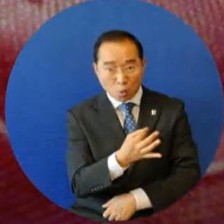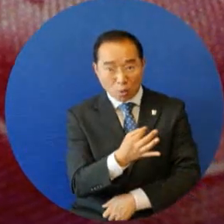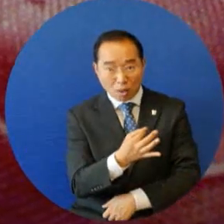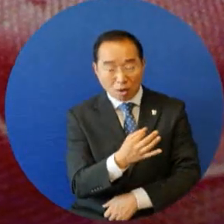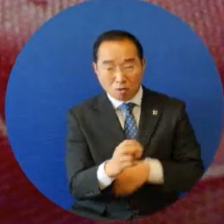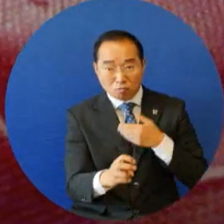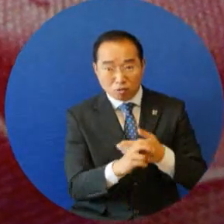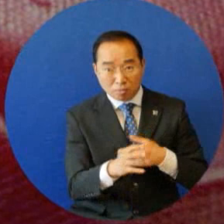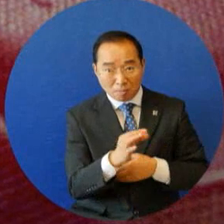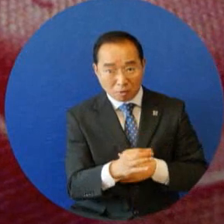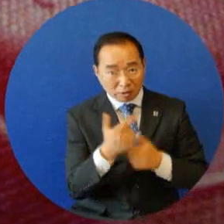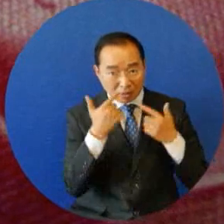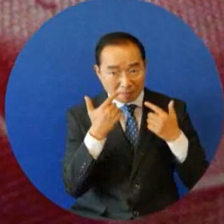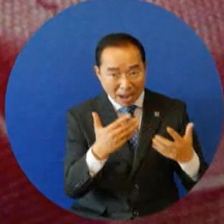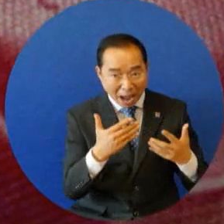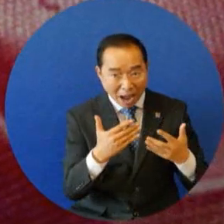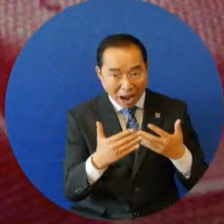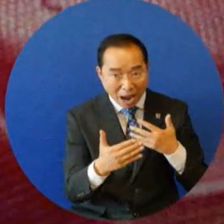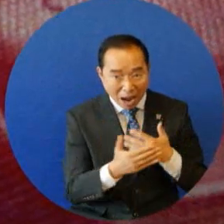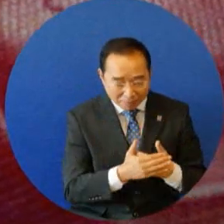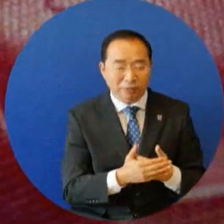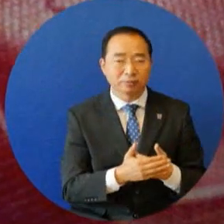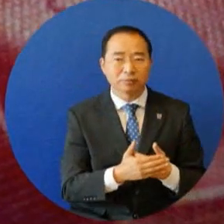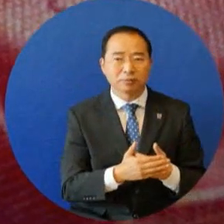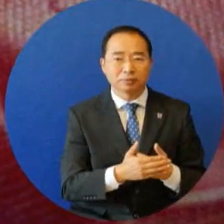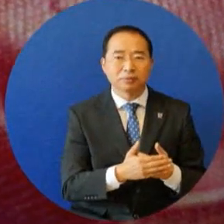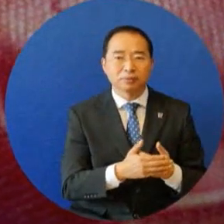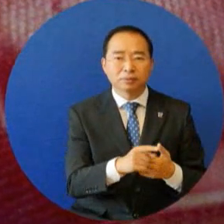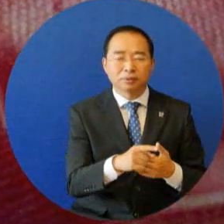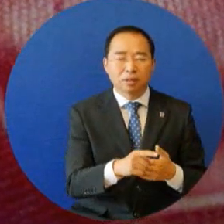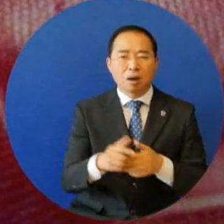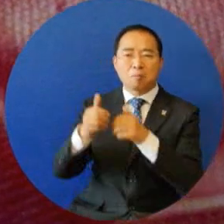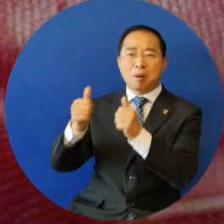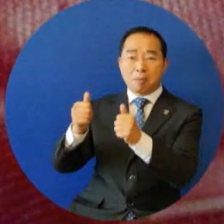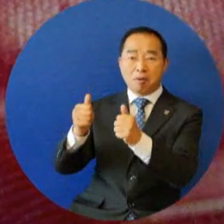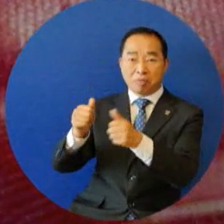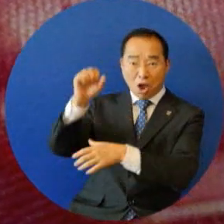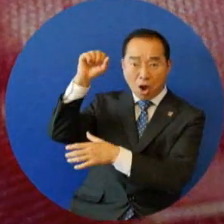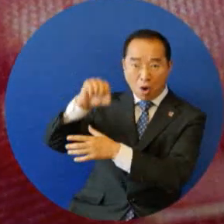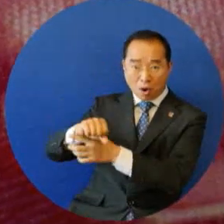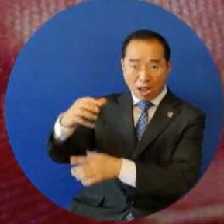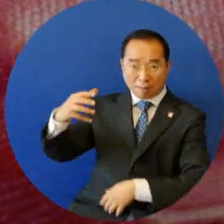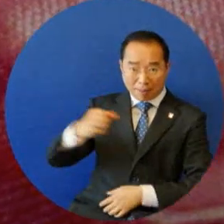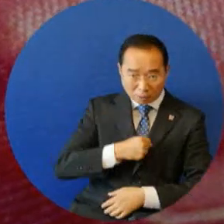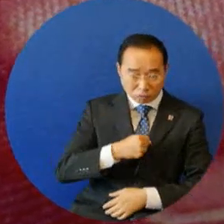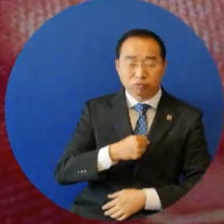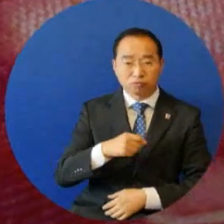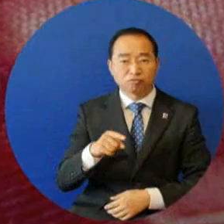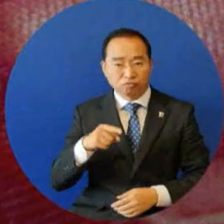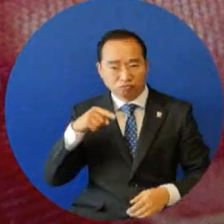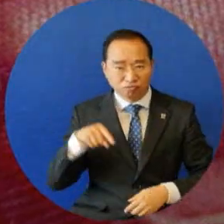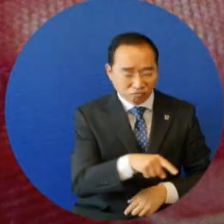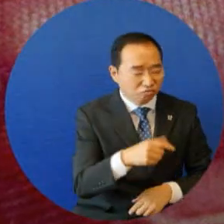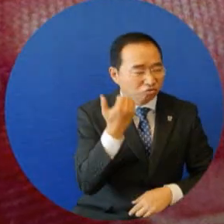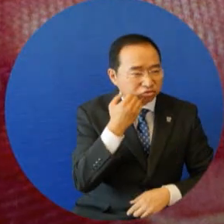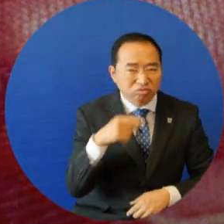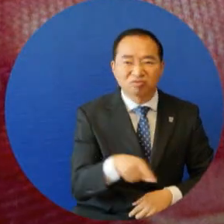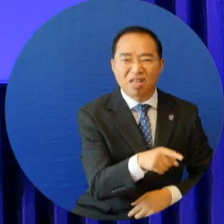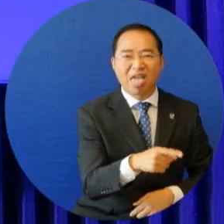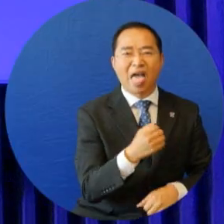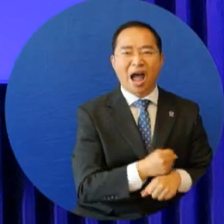자금이나 지하 자금이라고 판단되면 법원의 영장을 발부받아서